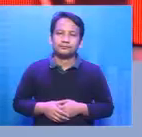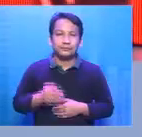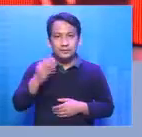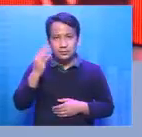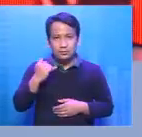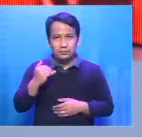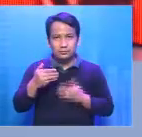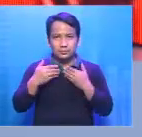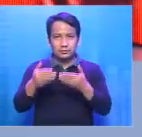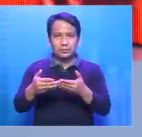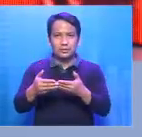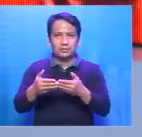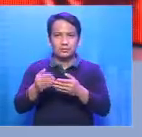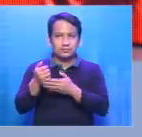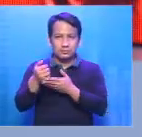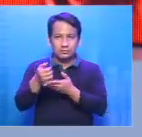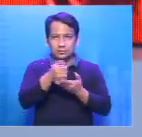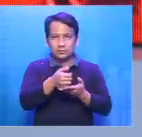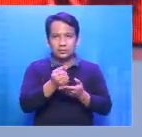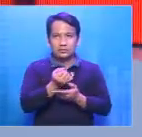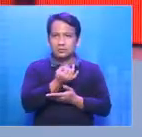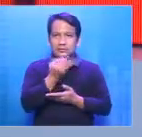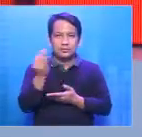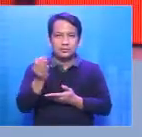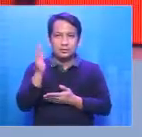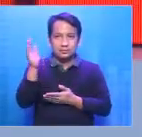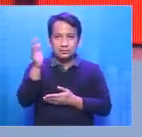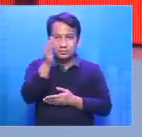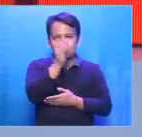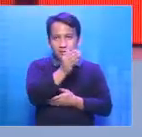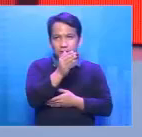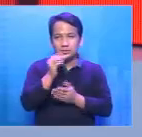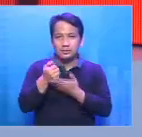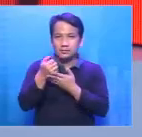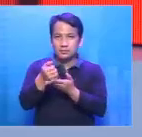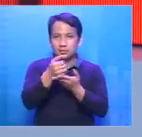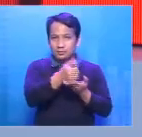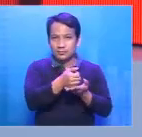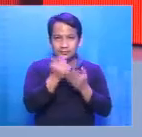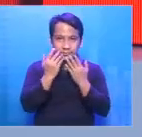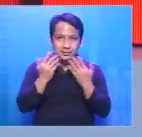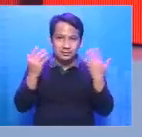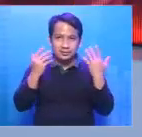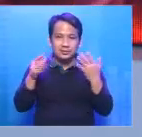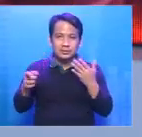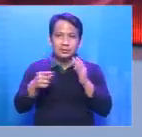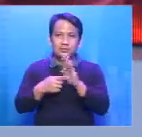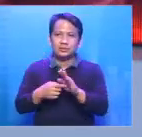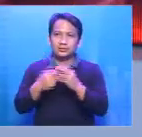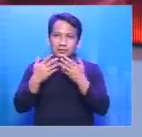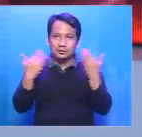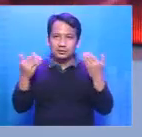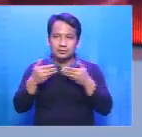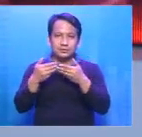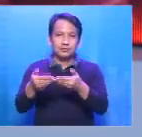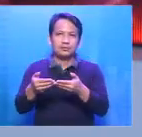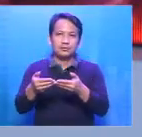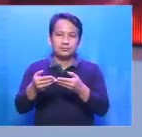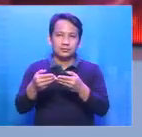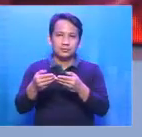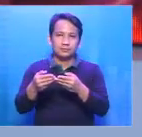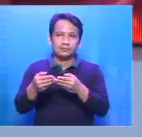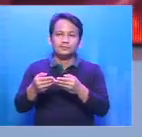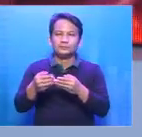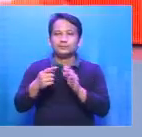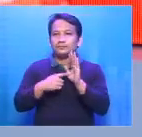Dahil sa diwa ng bayanihan, ilan pa mga kapatid natin na ang nabigyan natin ng ngiti sa kanilang mga mukha para maipagdiwang pa rin